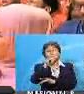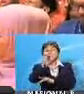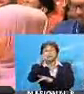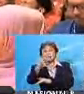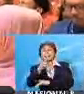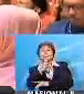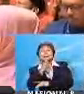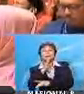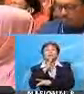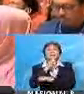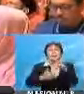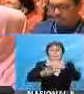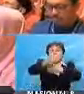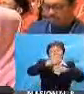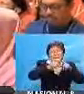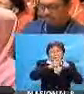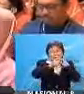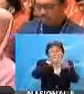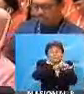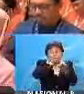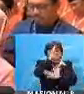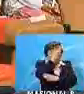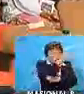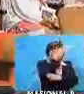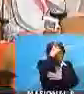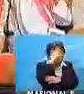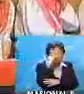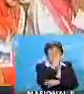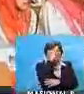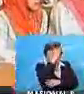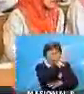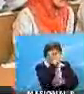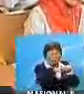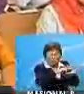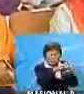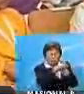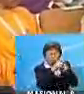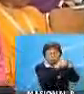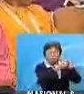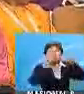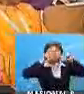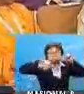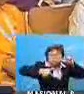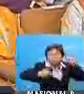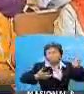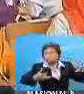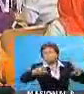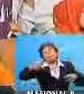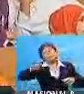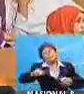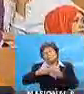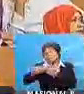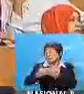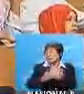menegaskan di sebalik kata-kata kesat dilemparkan terhadap Datuk Seri Najib dan tercalarnya imej beliau Perdana Menteri masih